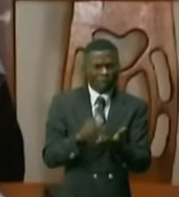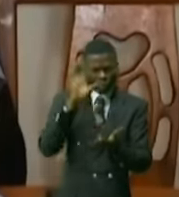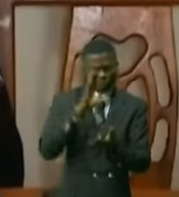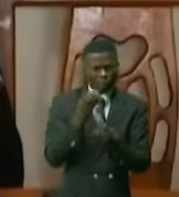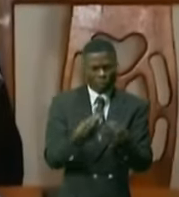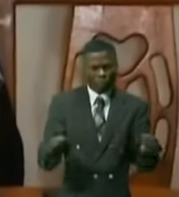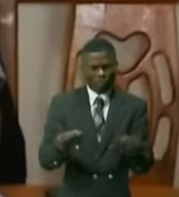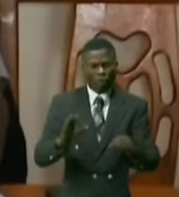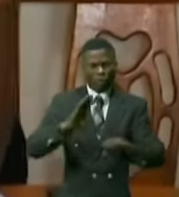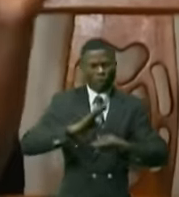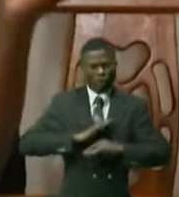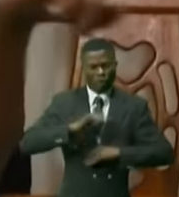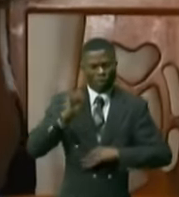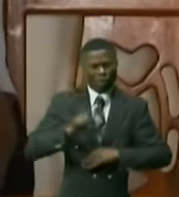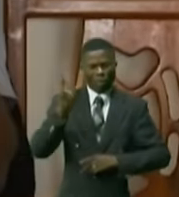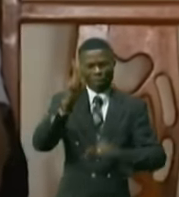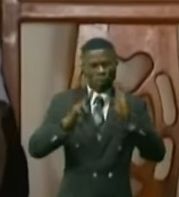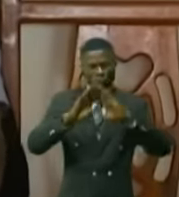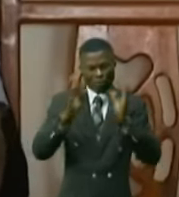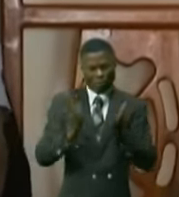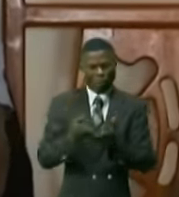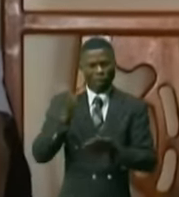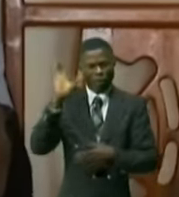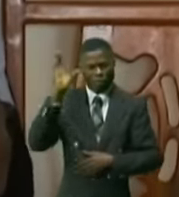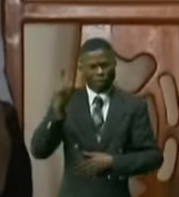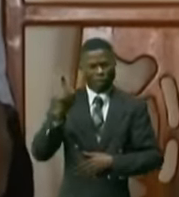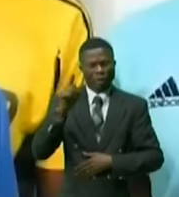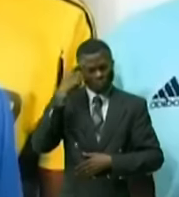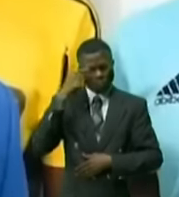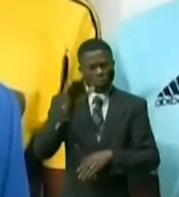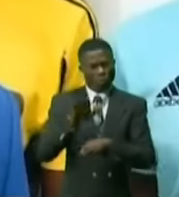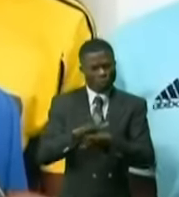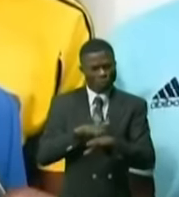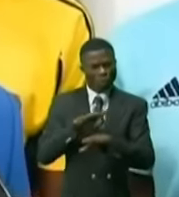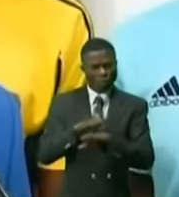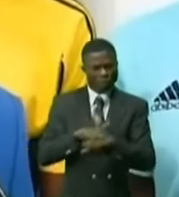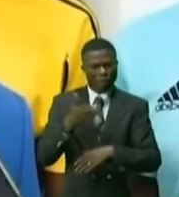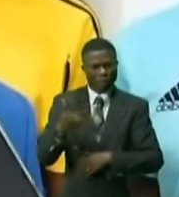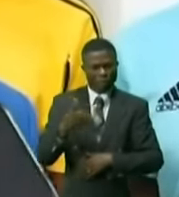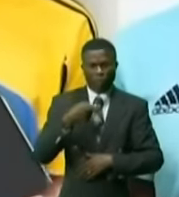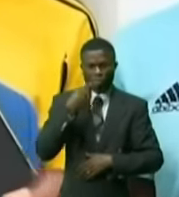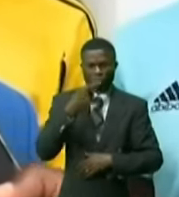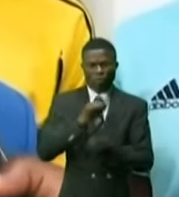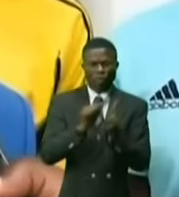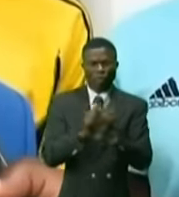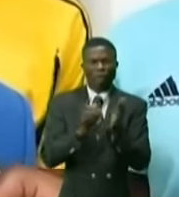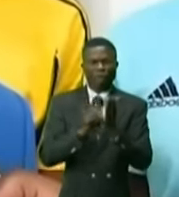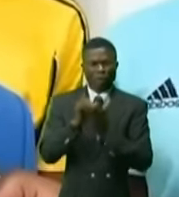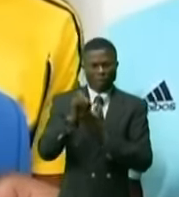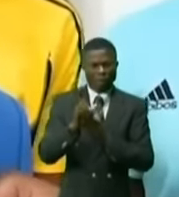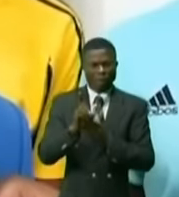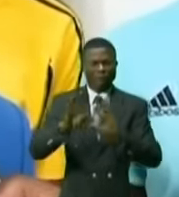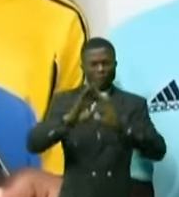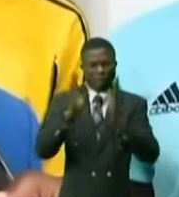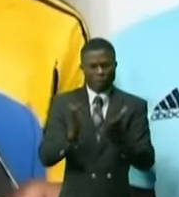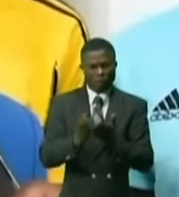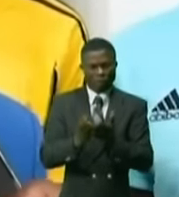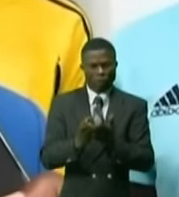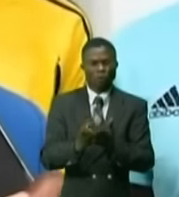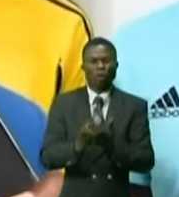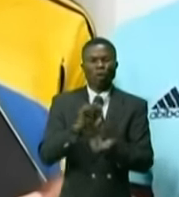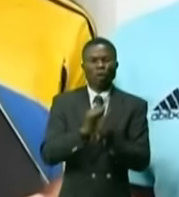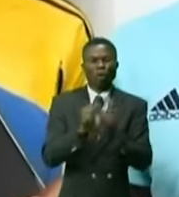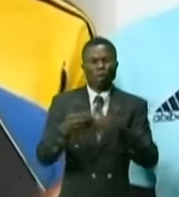palliatives pour répondre aux besoins de la population locale d'une manière progressive. Nous avions parlé du développement et surtout de l'élévation de la